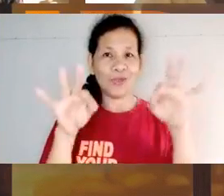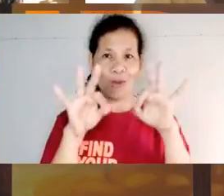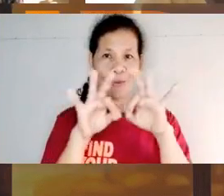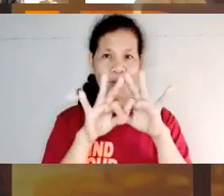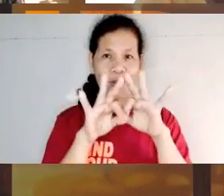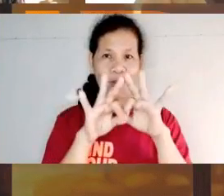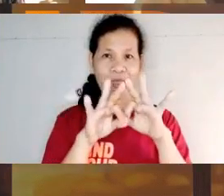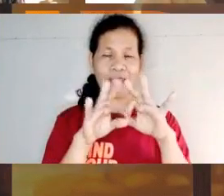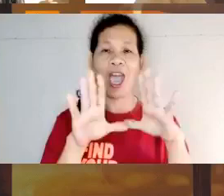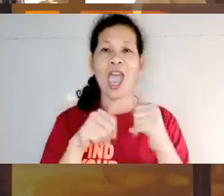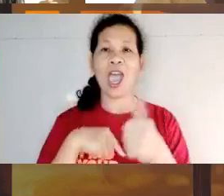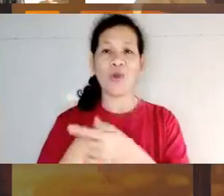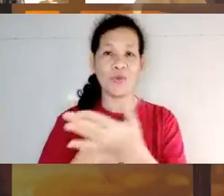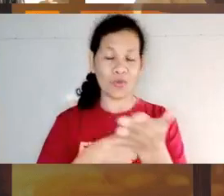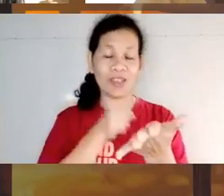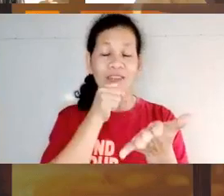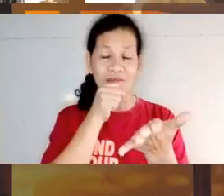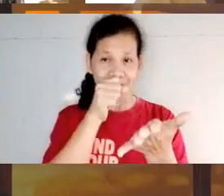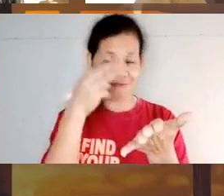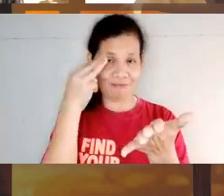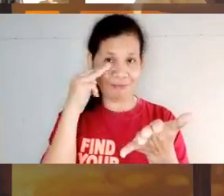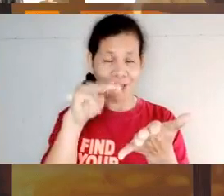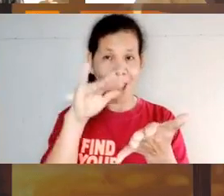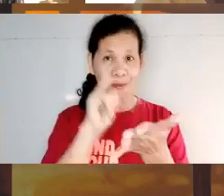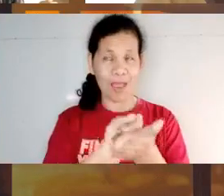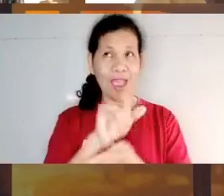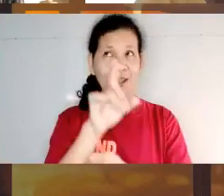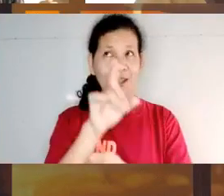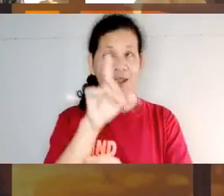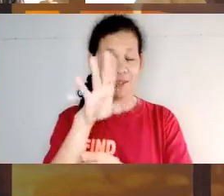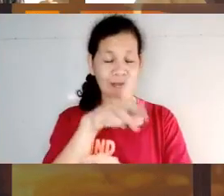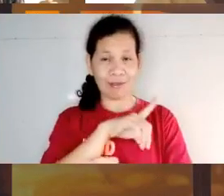we assure them that the Lord loves them?